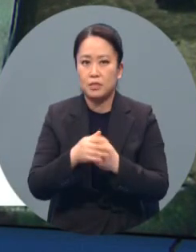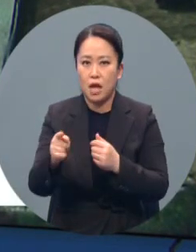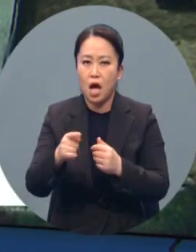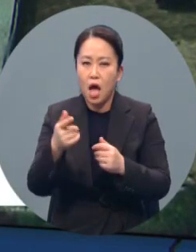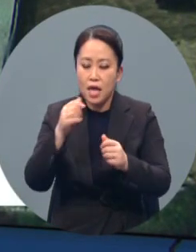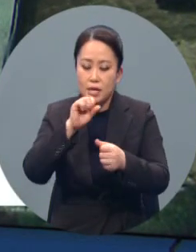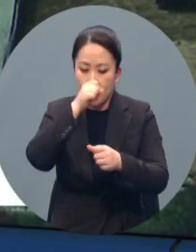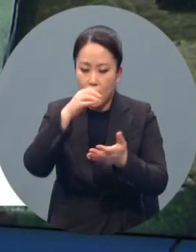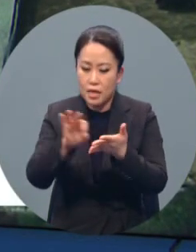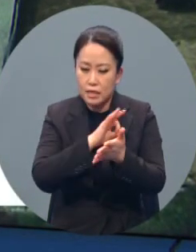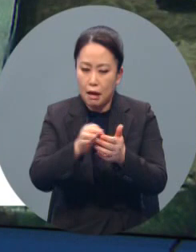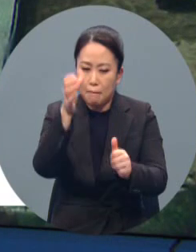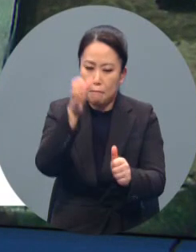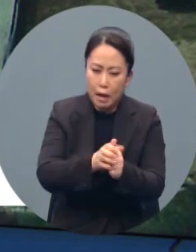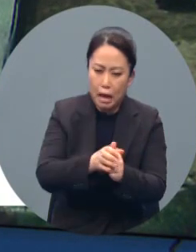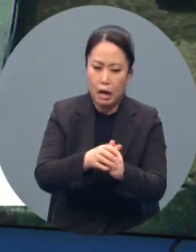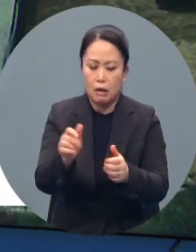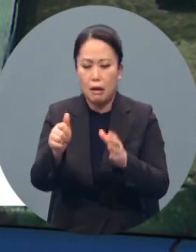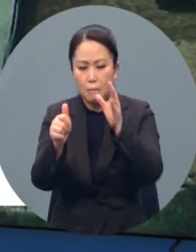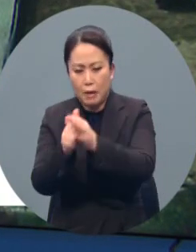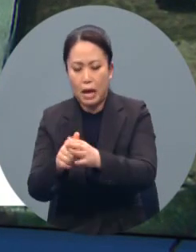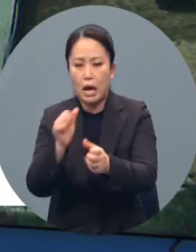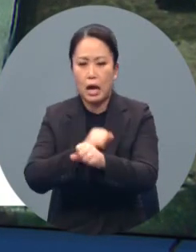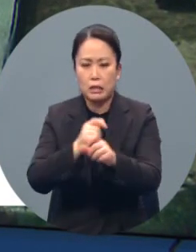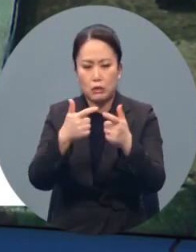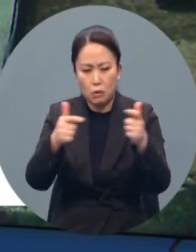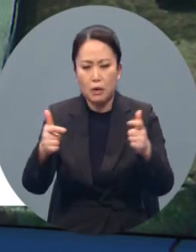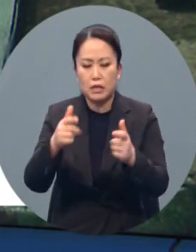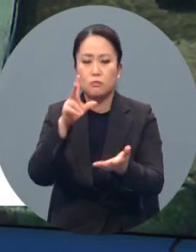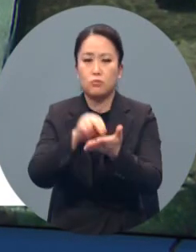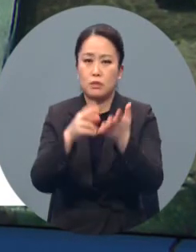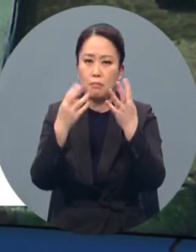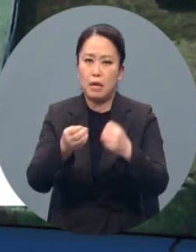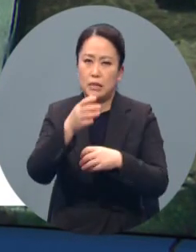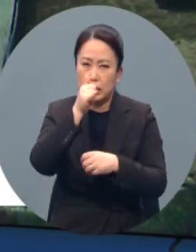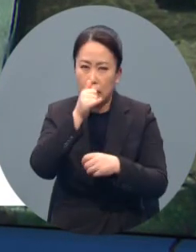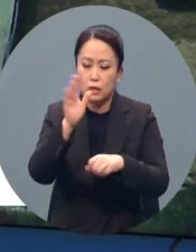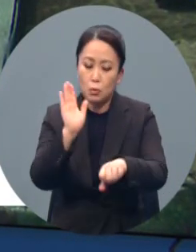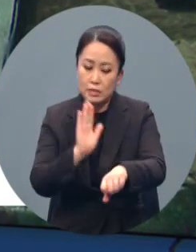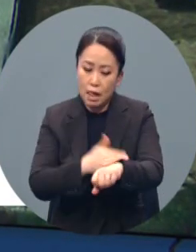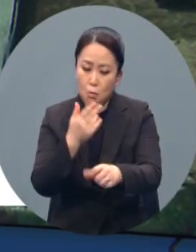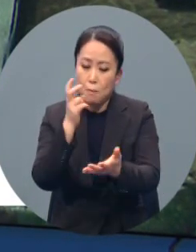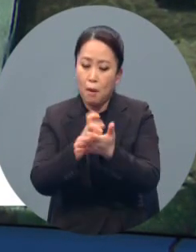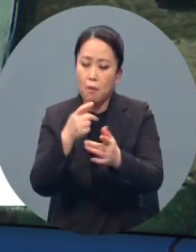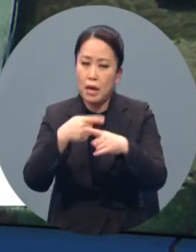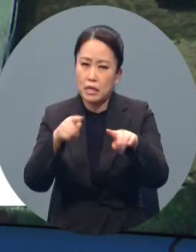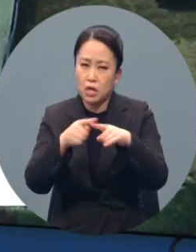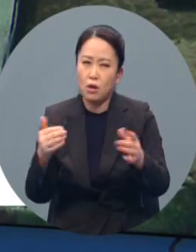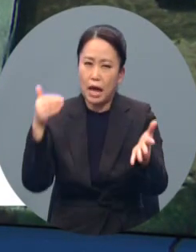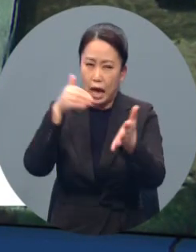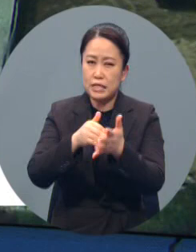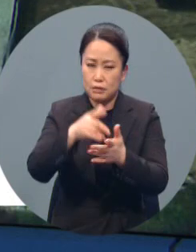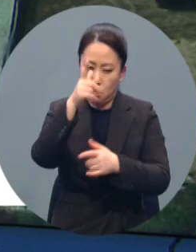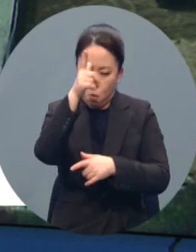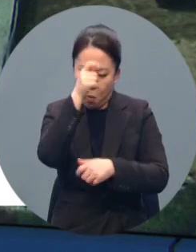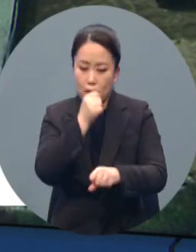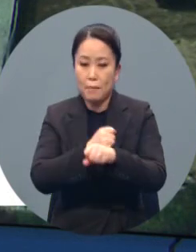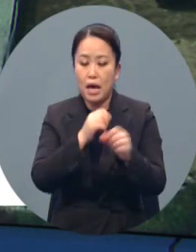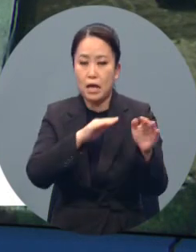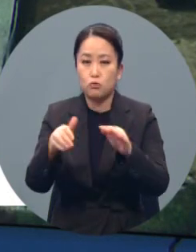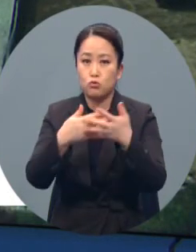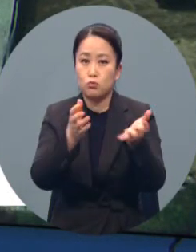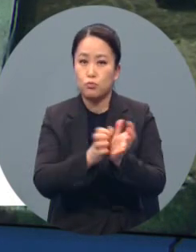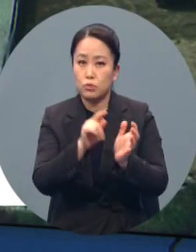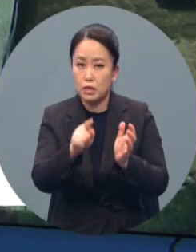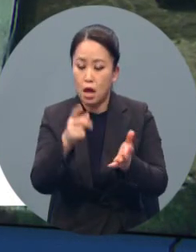등 문제가 많다는 질책이 이어졌는데요. 잘못된 유권 해석까지 내세우며 고집을 피우던 해수부는 결국